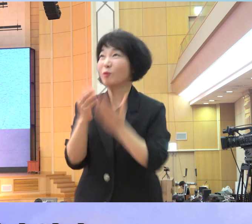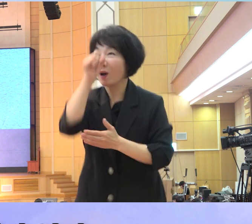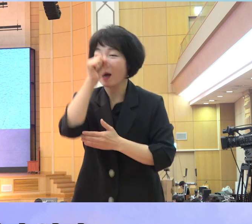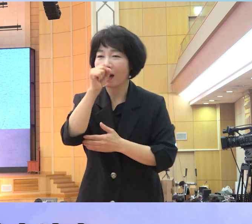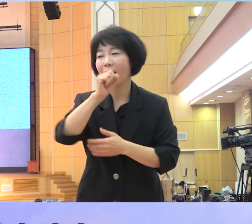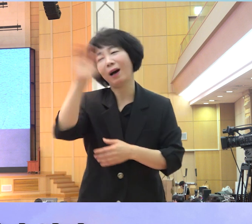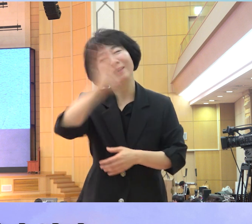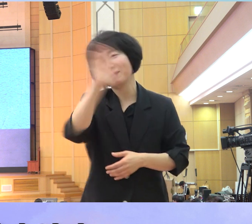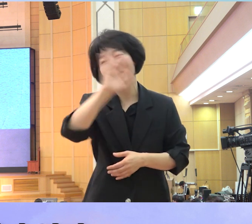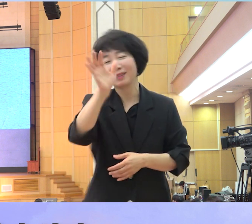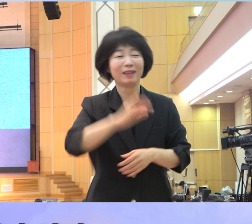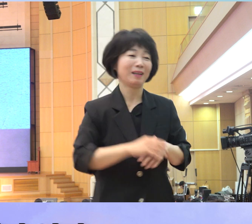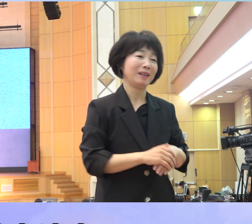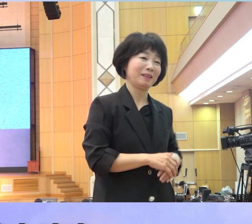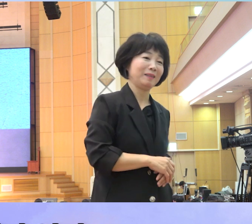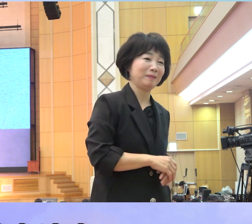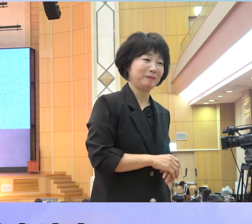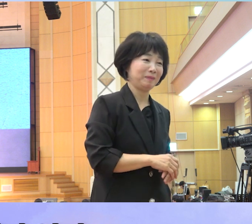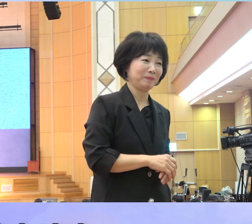한국 사람들 특징,